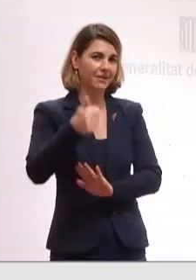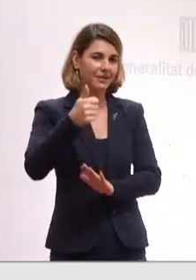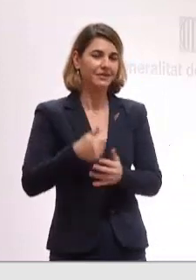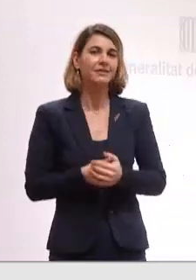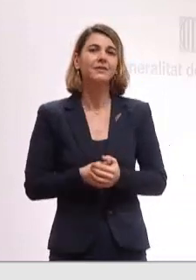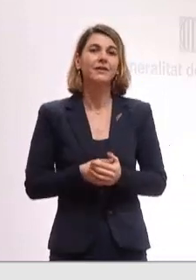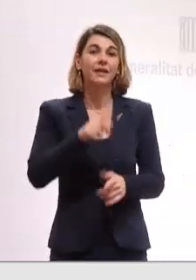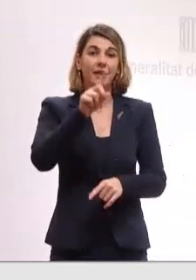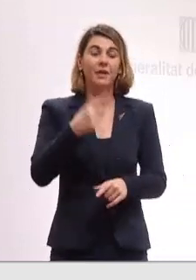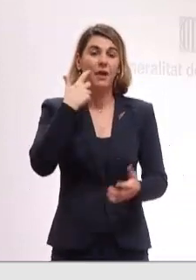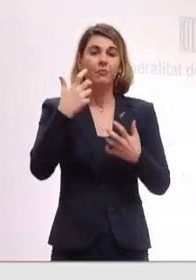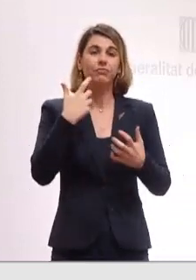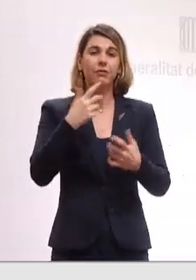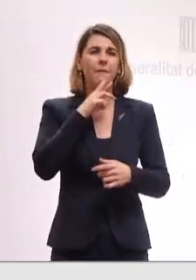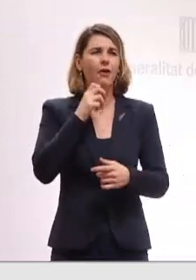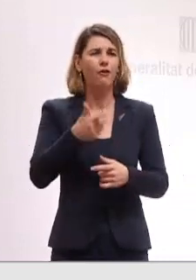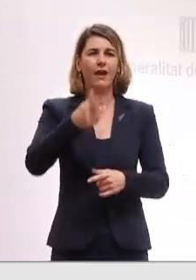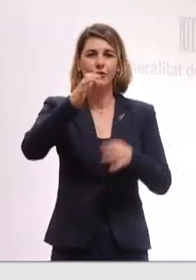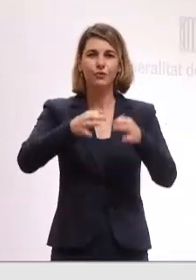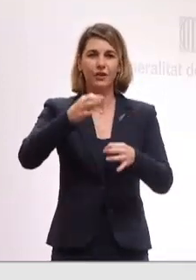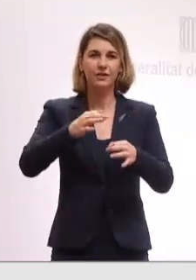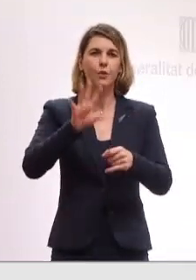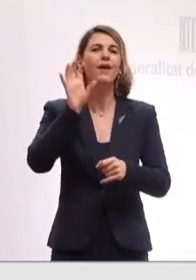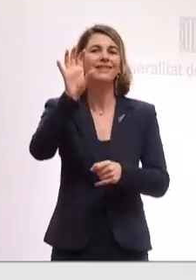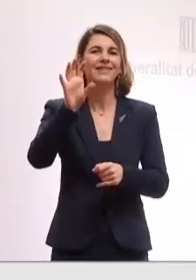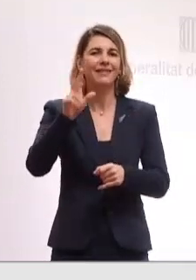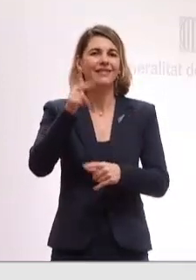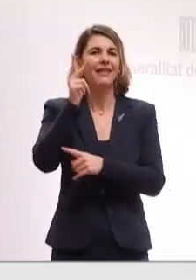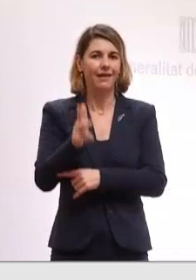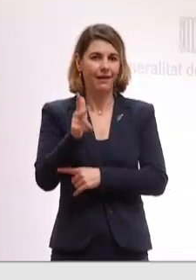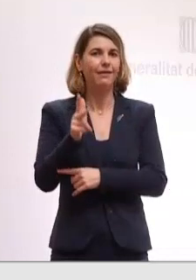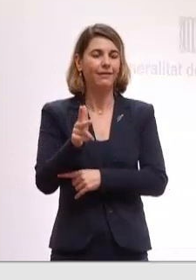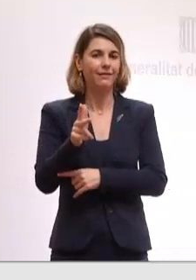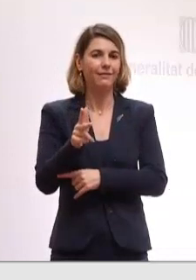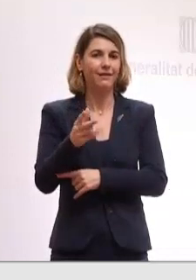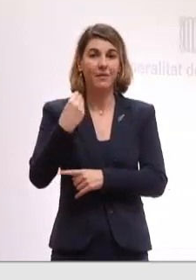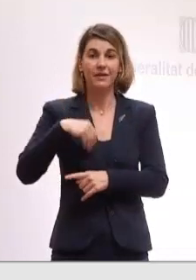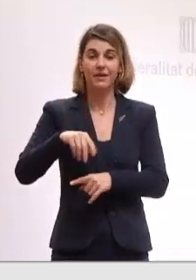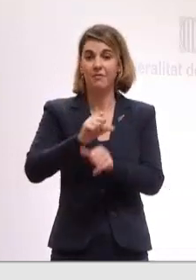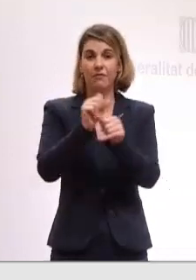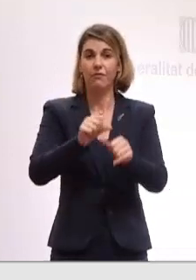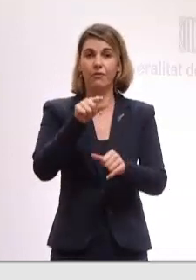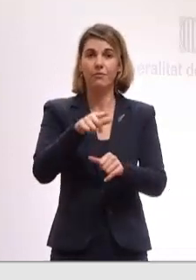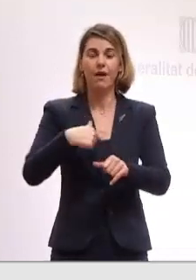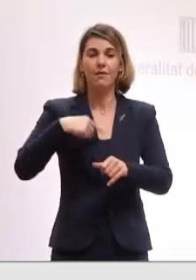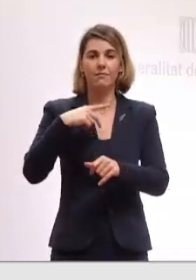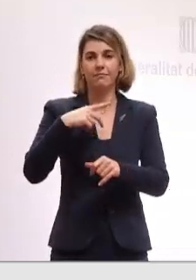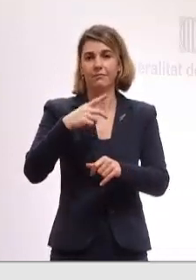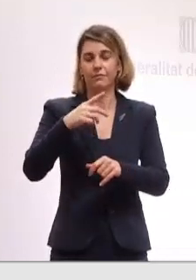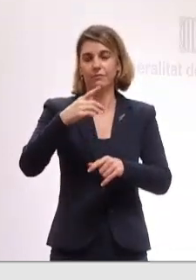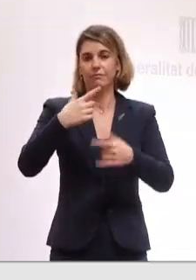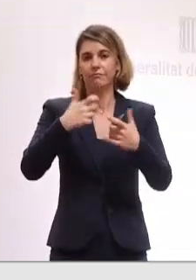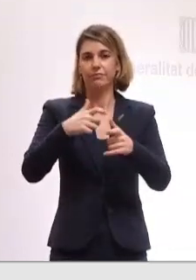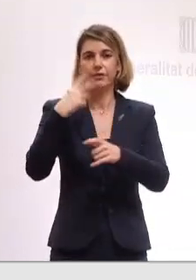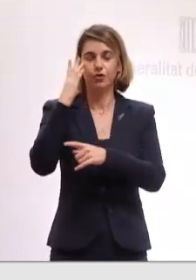per ressaltar el valor de la justícia en un estat de dret. De la mateixa manera que en el Palau de Justícia celebrem tots els